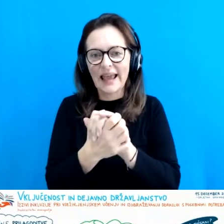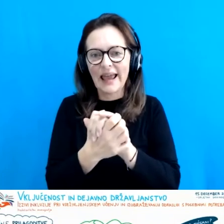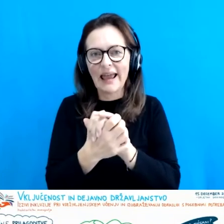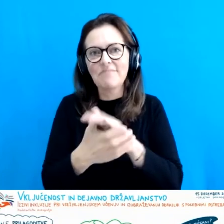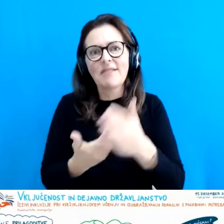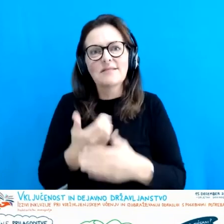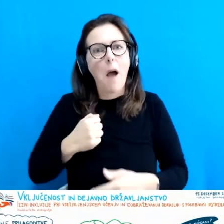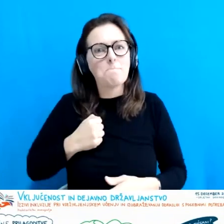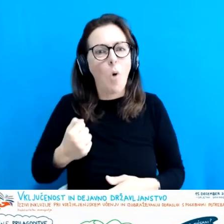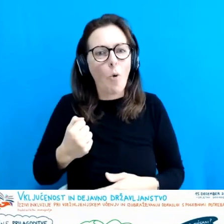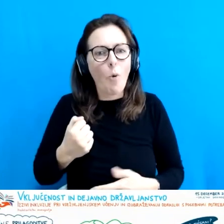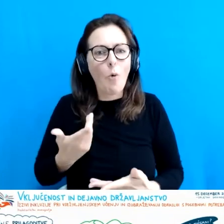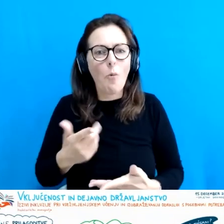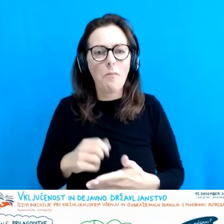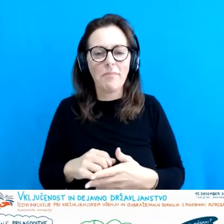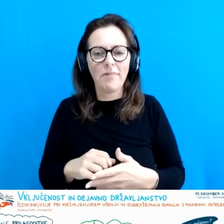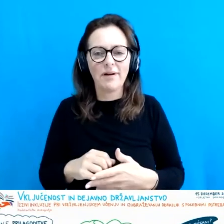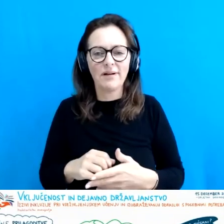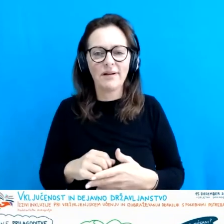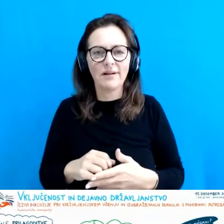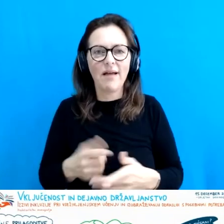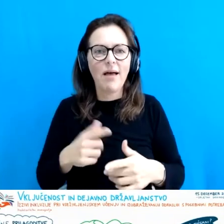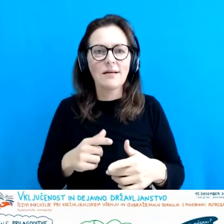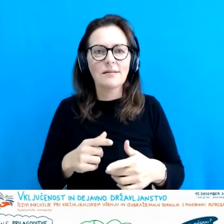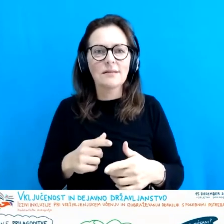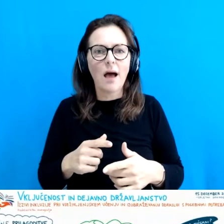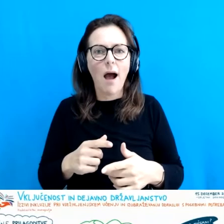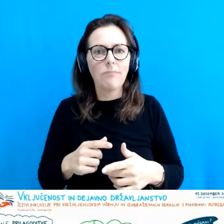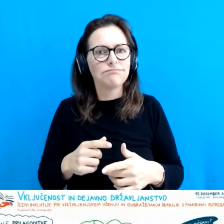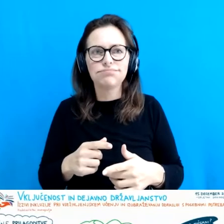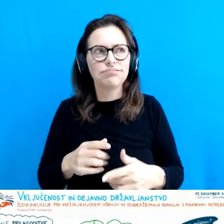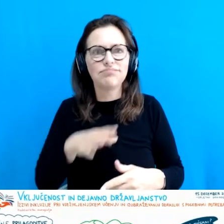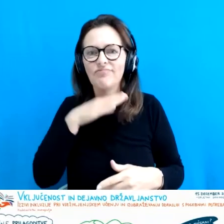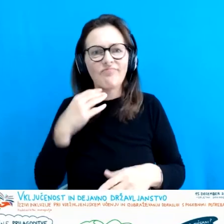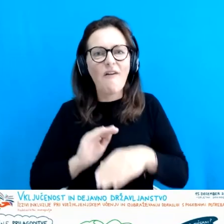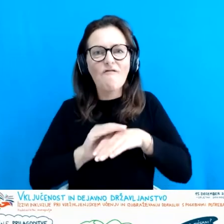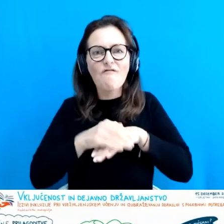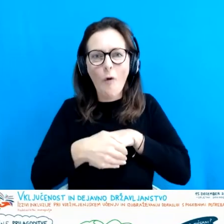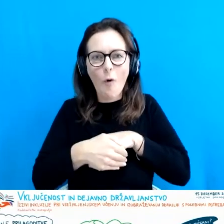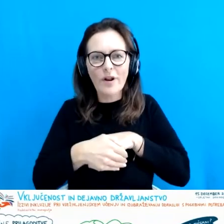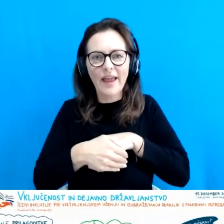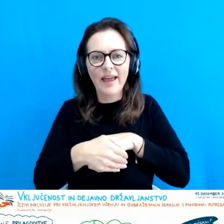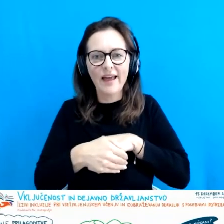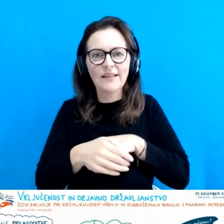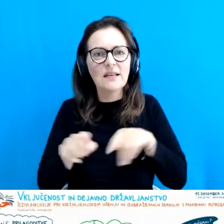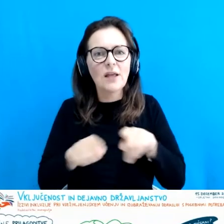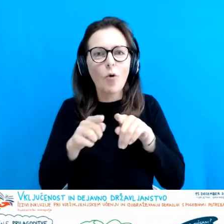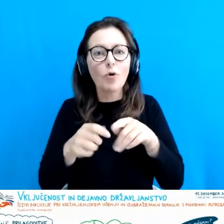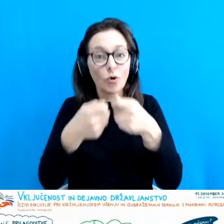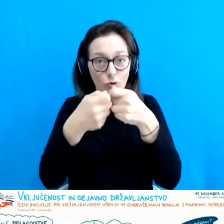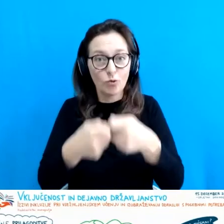pogum, ali ne rečem za toliko železne volje, da ste pravzaprav kot društvo